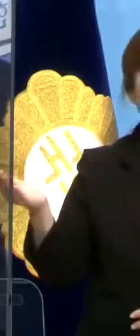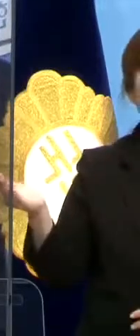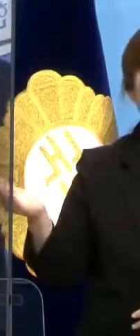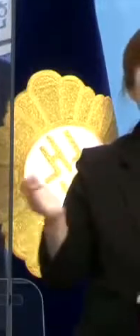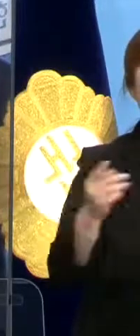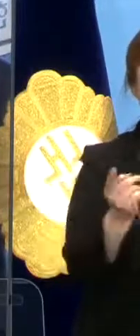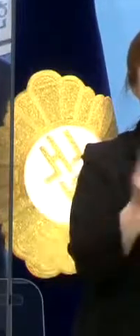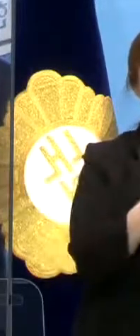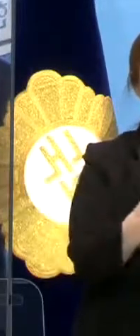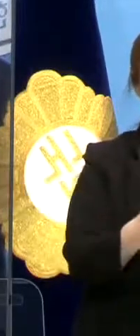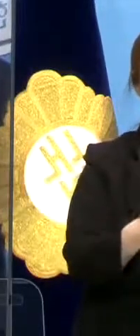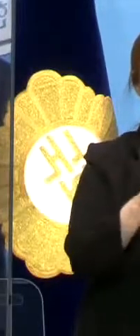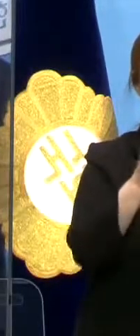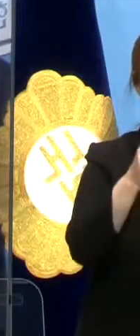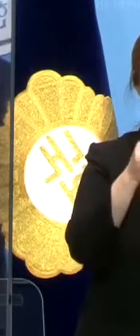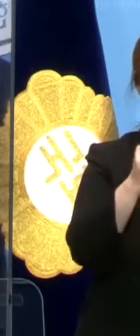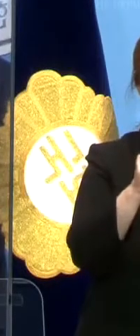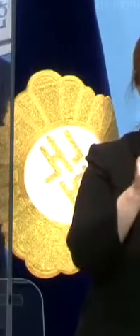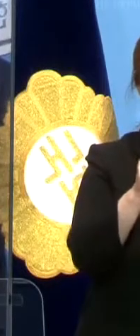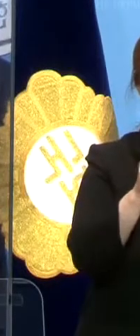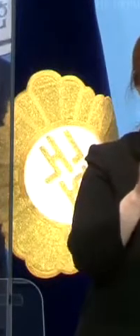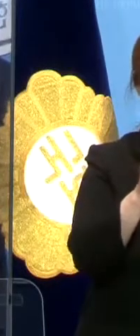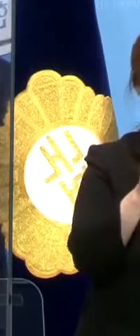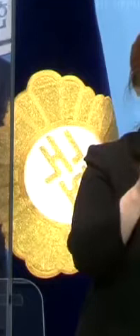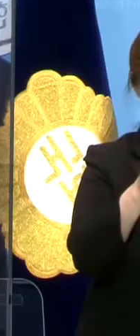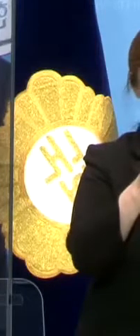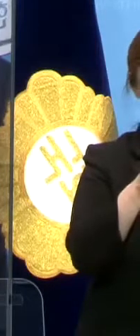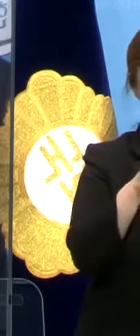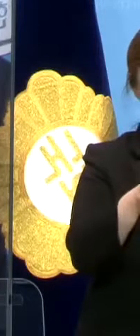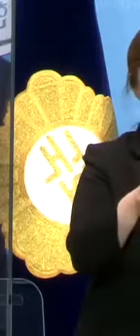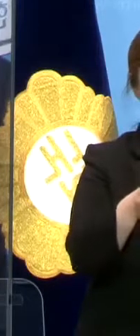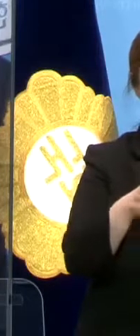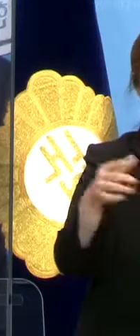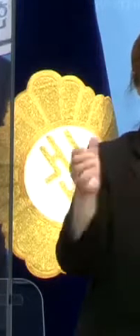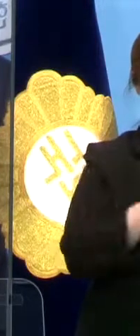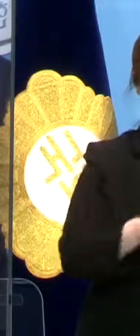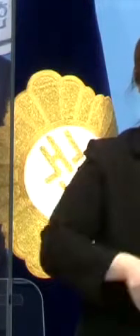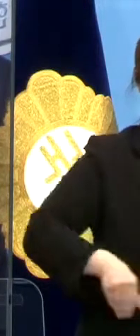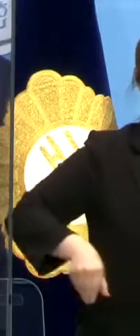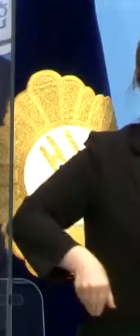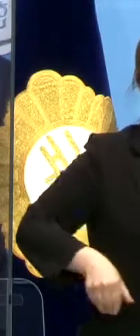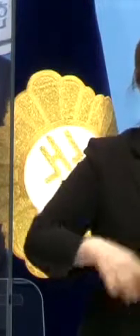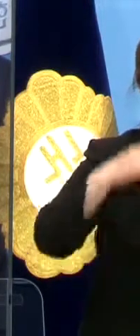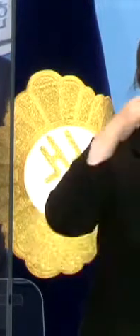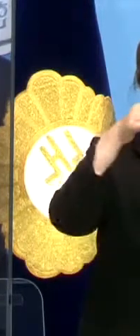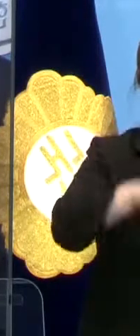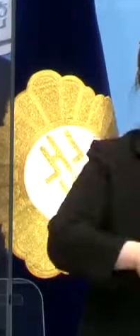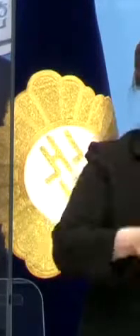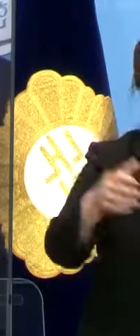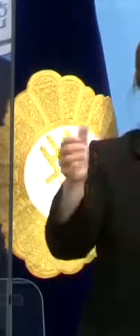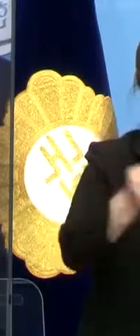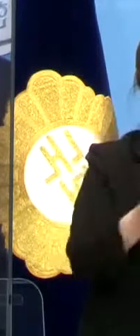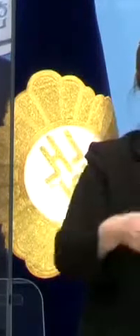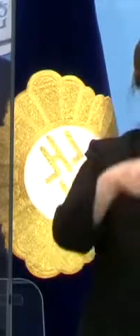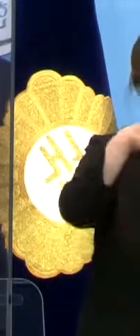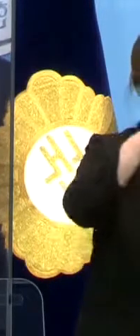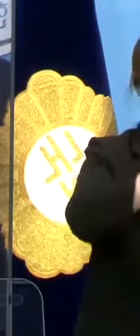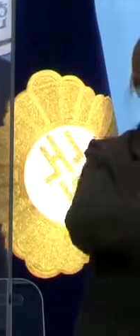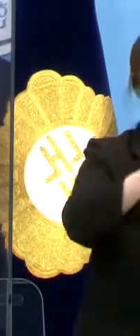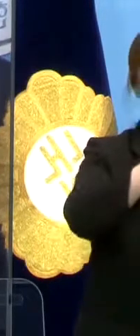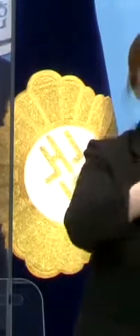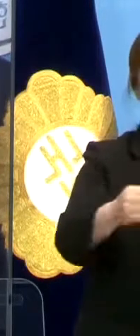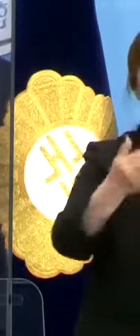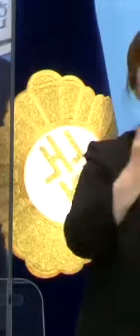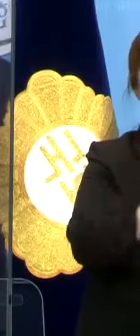15kg 이나 줄어서 못 있게 되어 버린 큰 청바지를 가지고 오셔서 의원들 앞에 무릎까지 꿇으면서 해결해